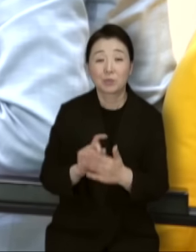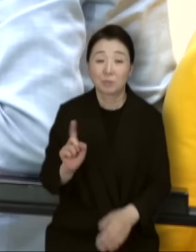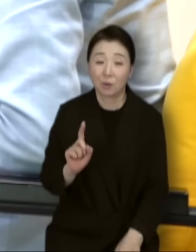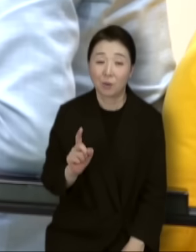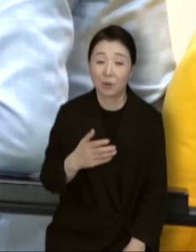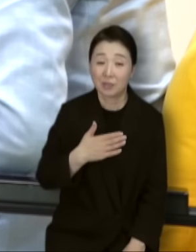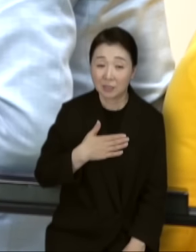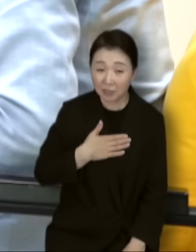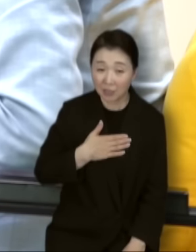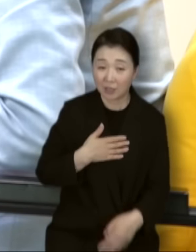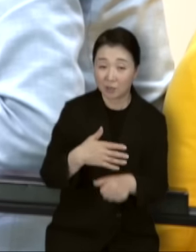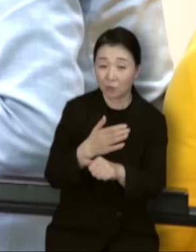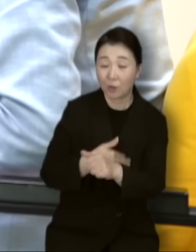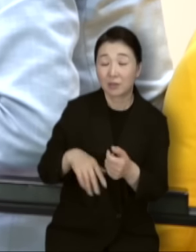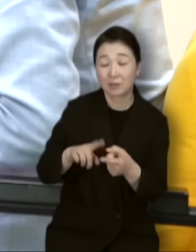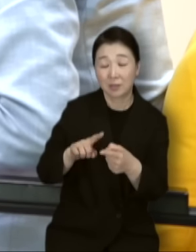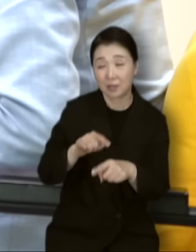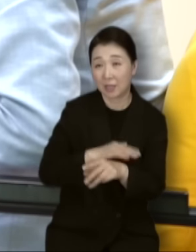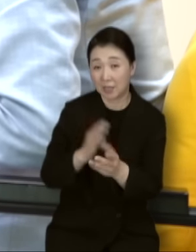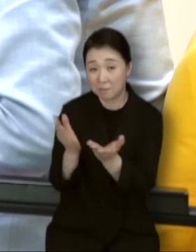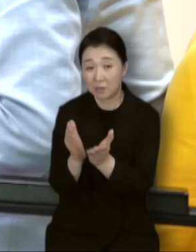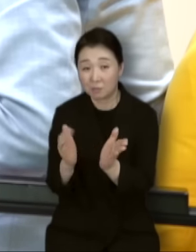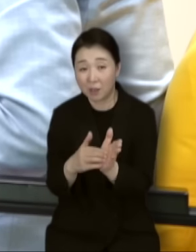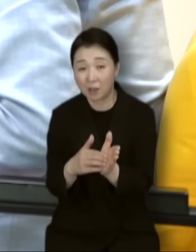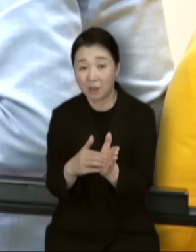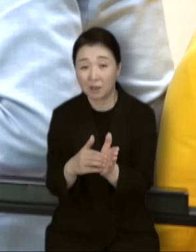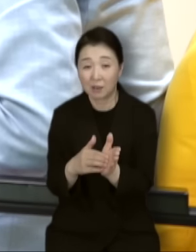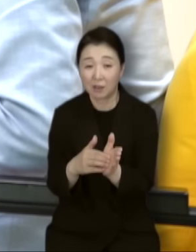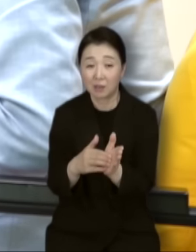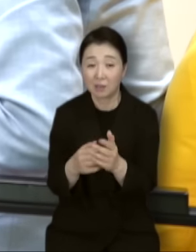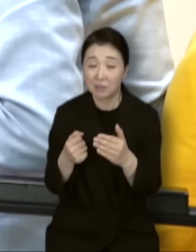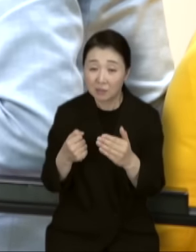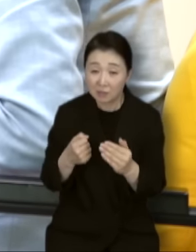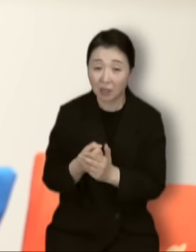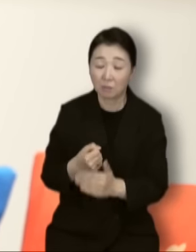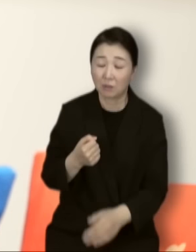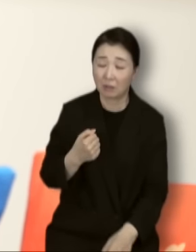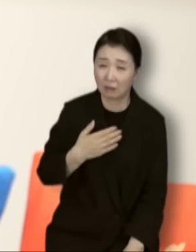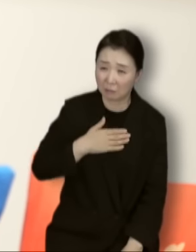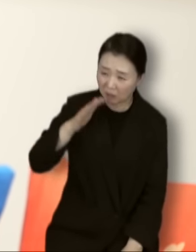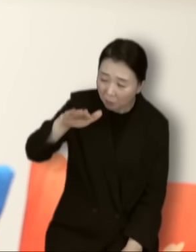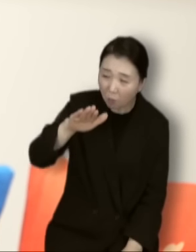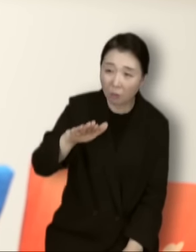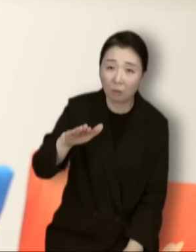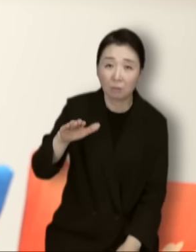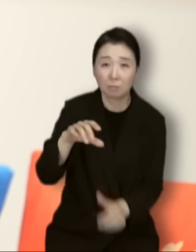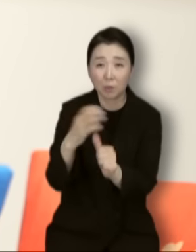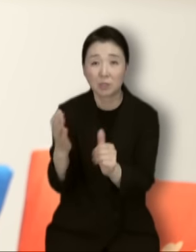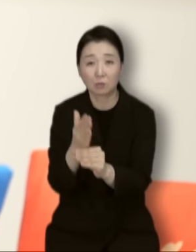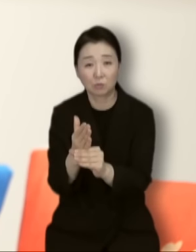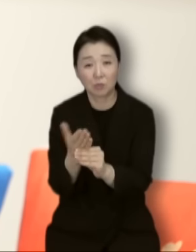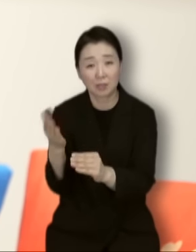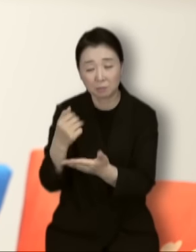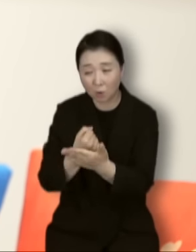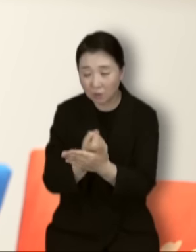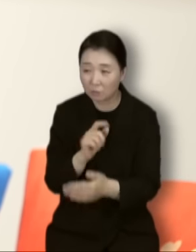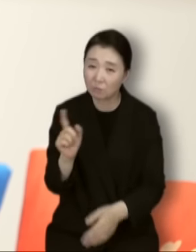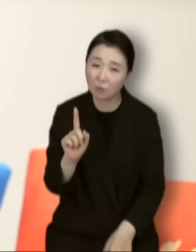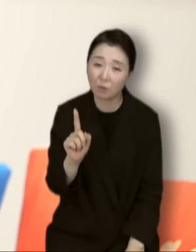이제 문제는 뭐냐면 그래 내가 이런 환경적인 거는 내가 맞췄는데 그래서 기복적인 거에서 벗어나고는 있는데